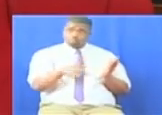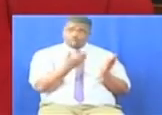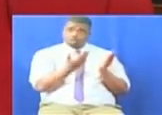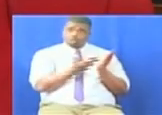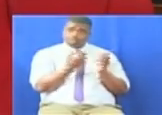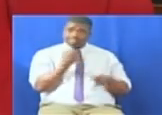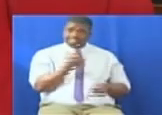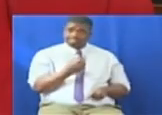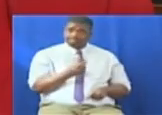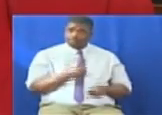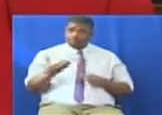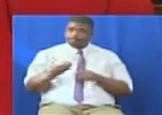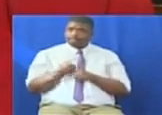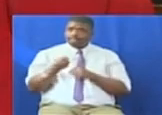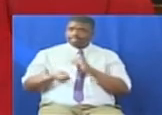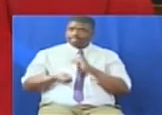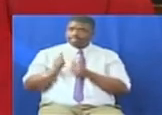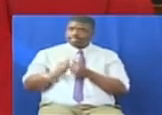unapopata janga